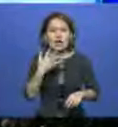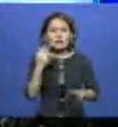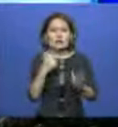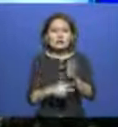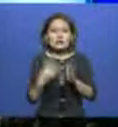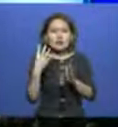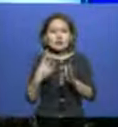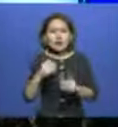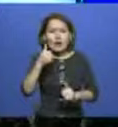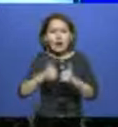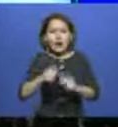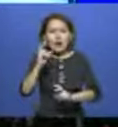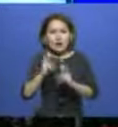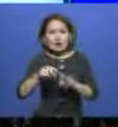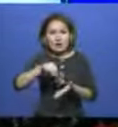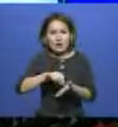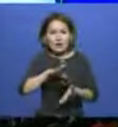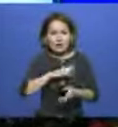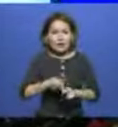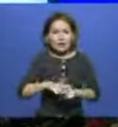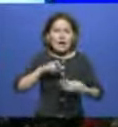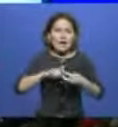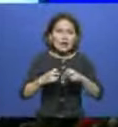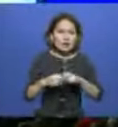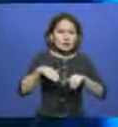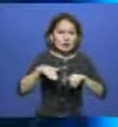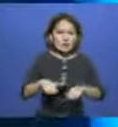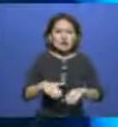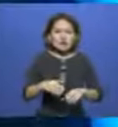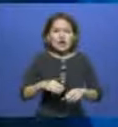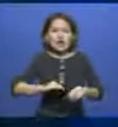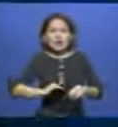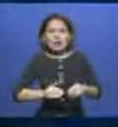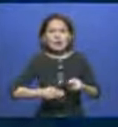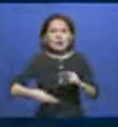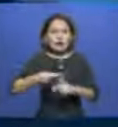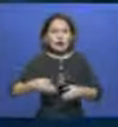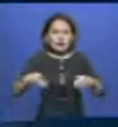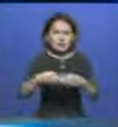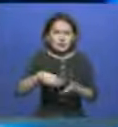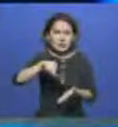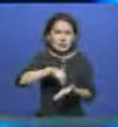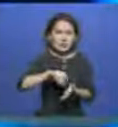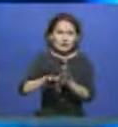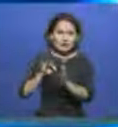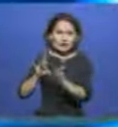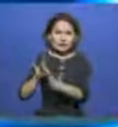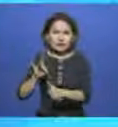кәсіпорын бақсынады. Солардың арасынан қоғам үшін әлеуметтік мәселелерді шешетін жекеменшік кәсіпкерлік субъектілер іріктелді.